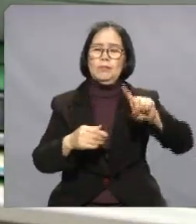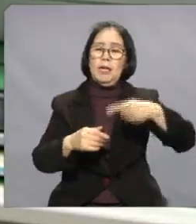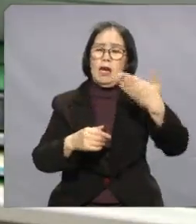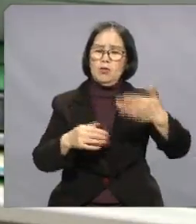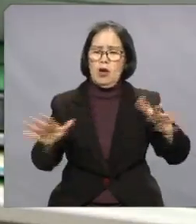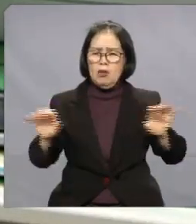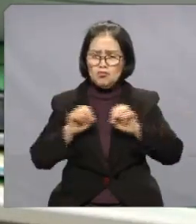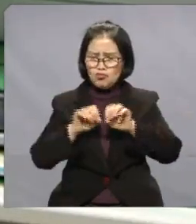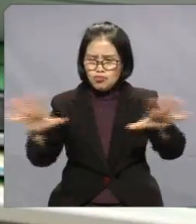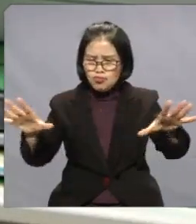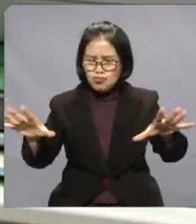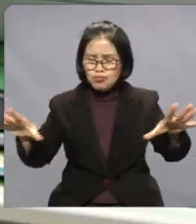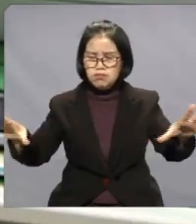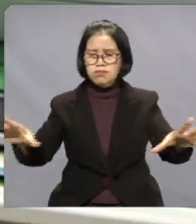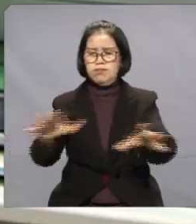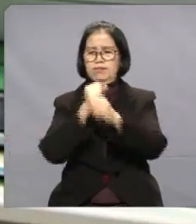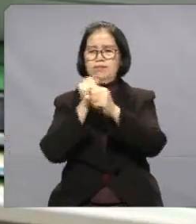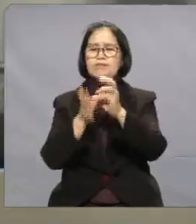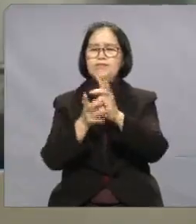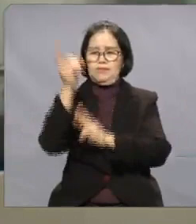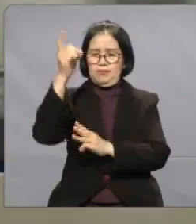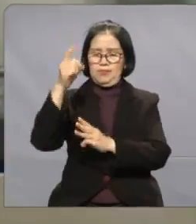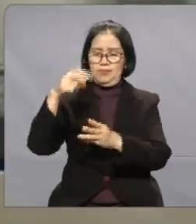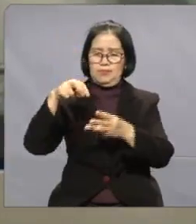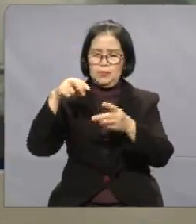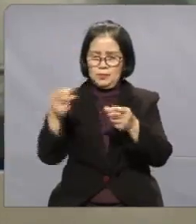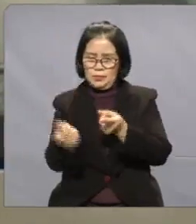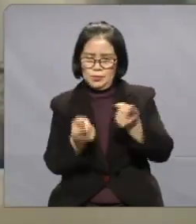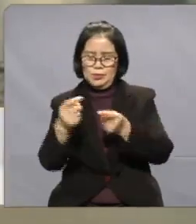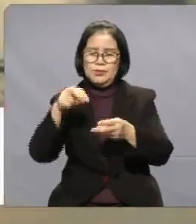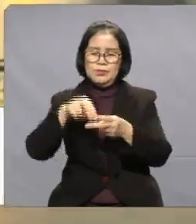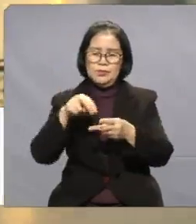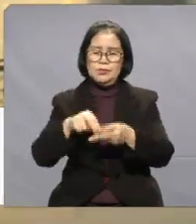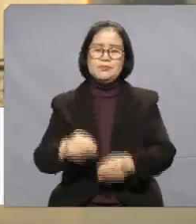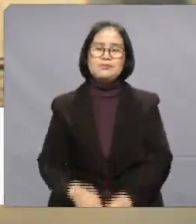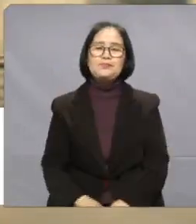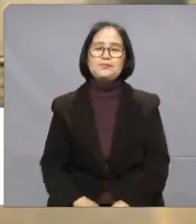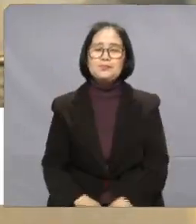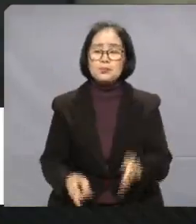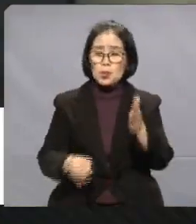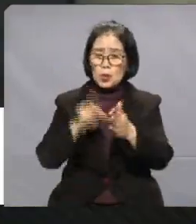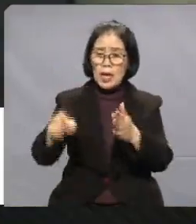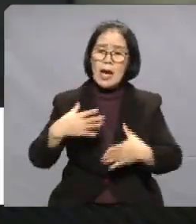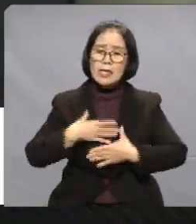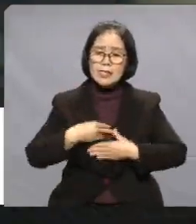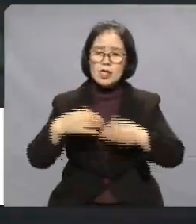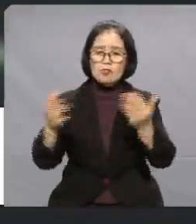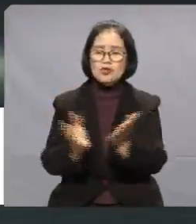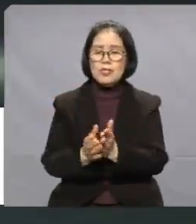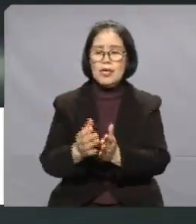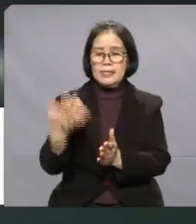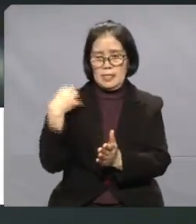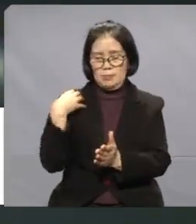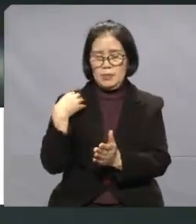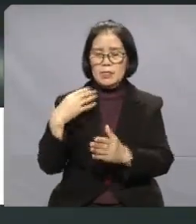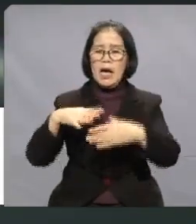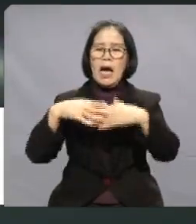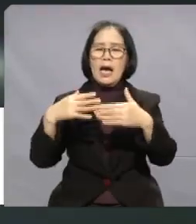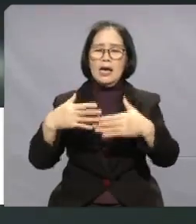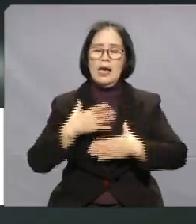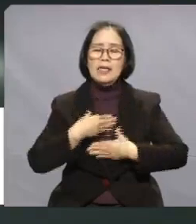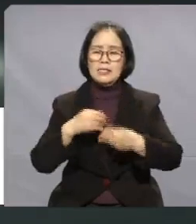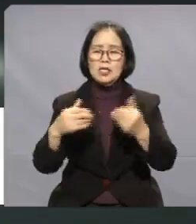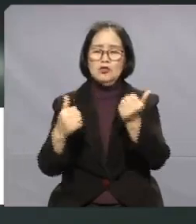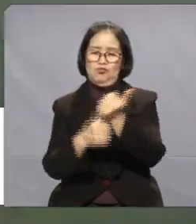흩어진 로컬 관제 기능을 통합합니다. 코레일 내에 안전 분야를 책임지는 안전부사장을 신설하는